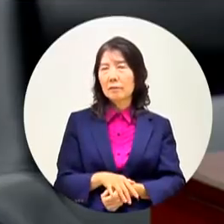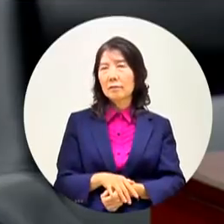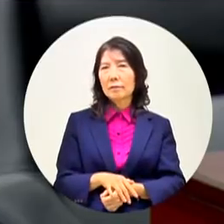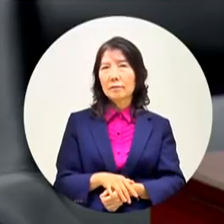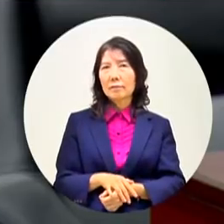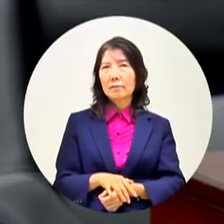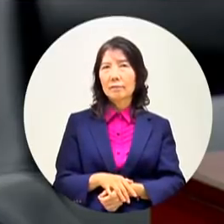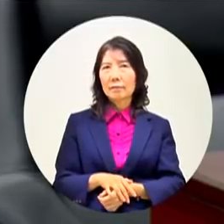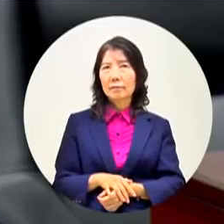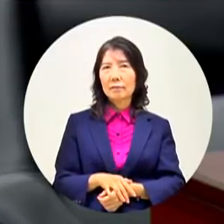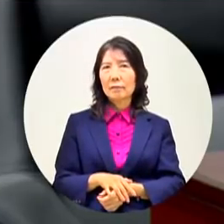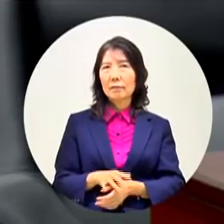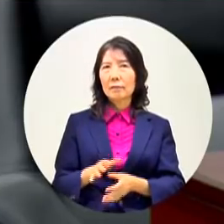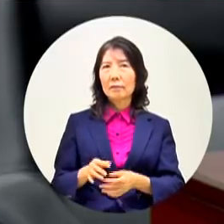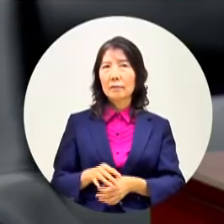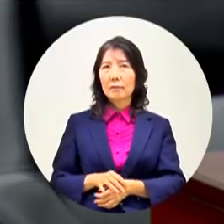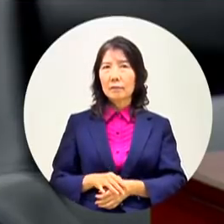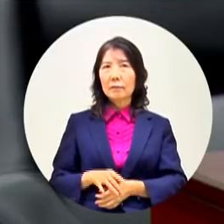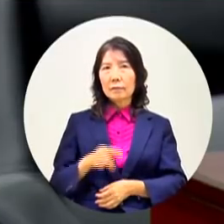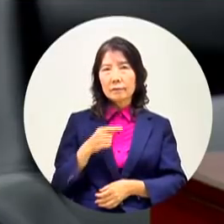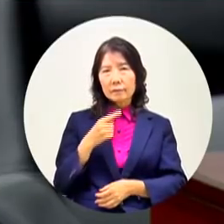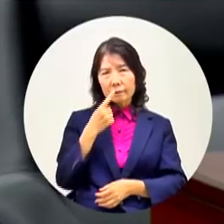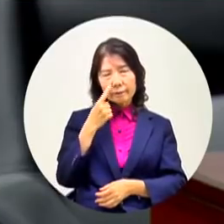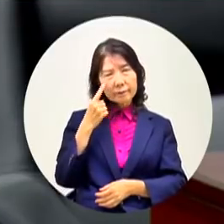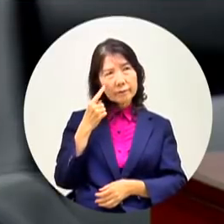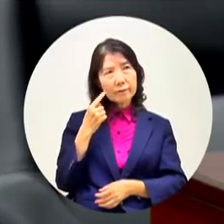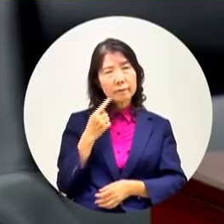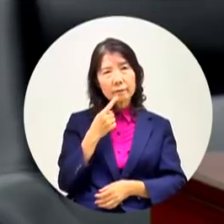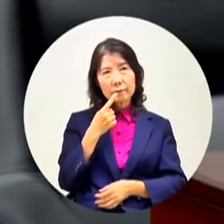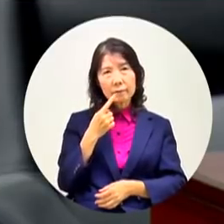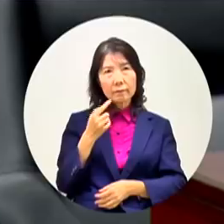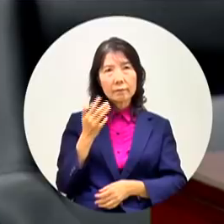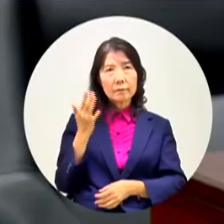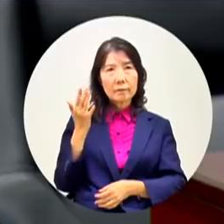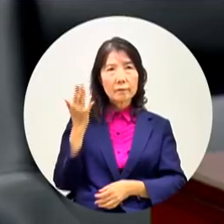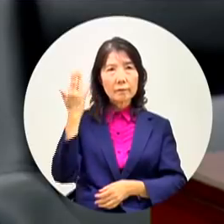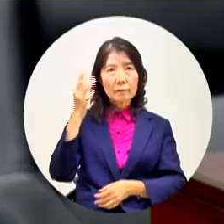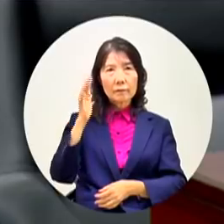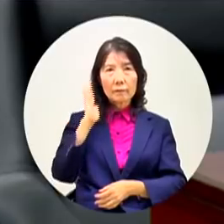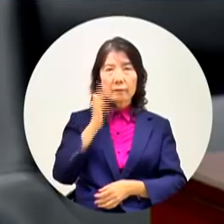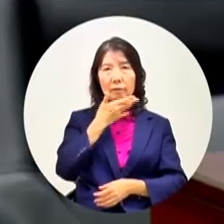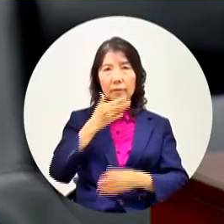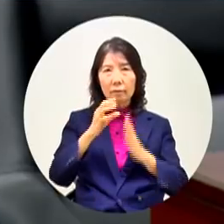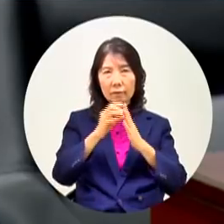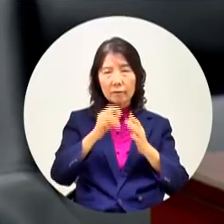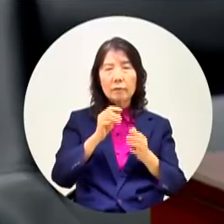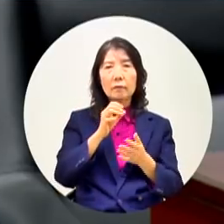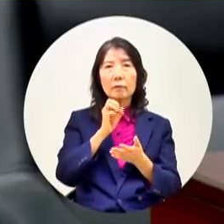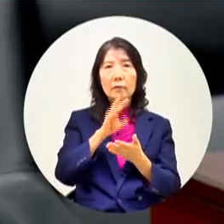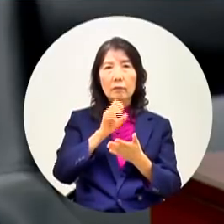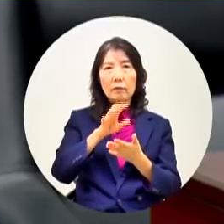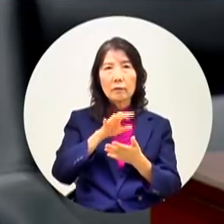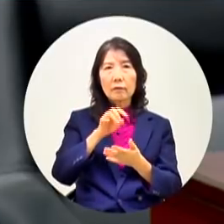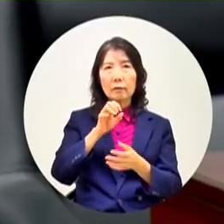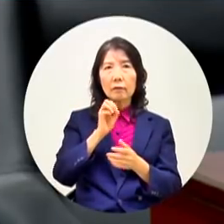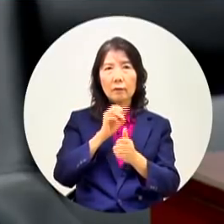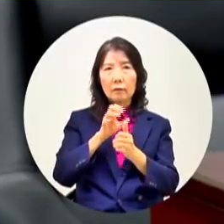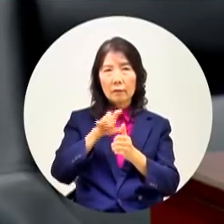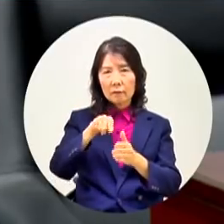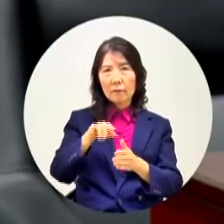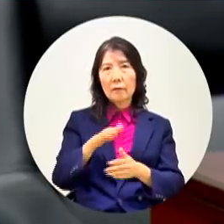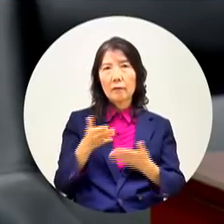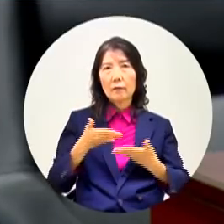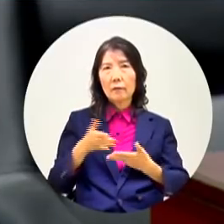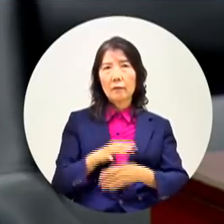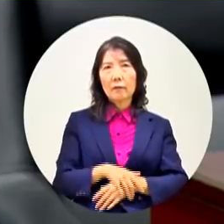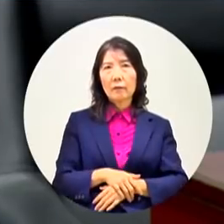沟。当然，即我到底刚刚我甲咱的水利理事长去讲到这个重点，我相信这个重